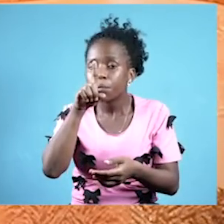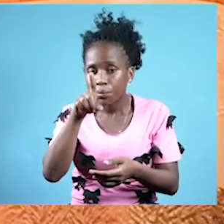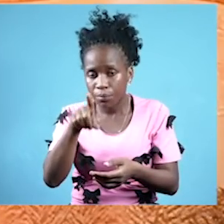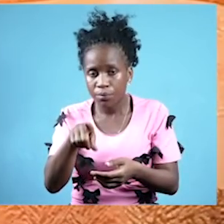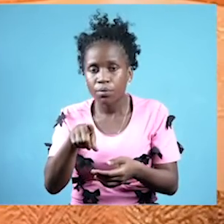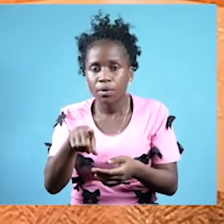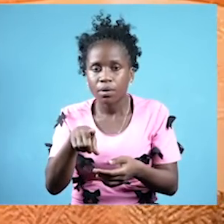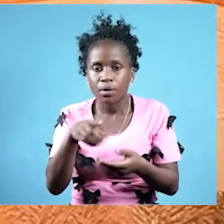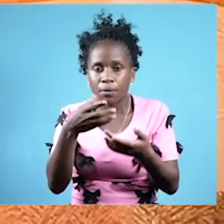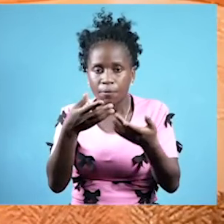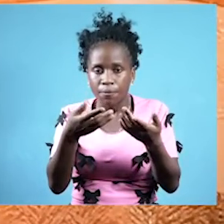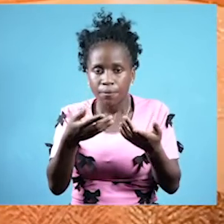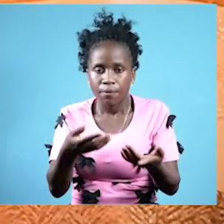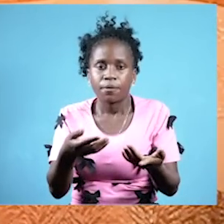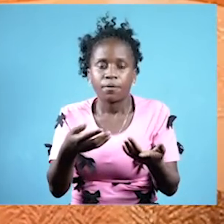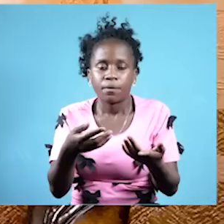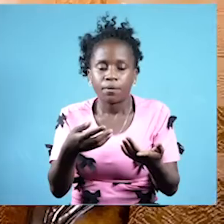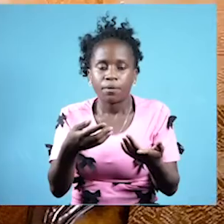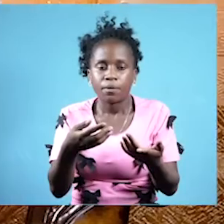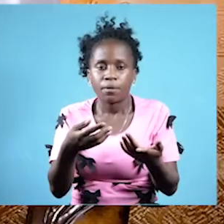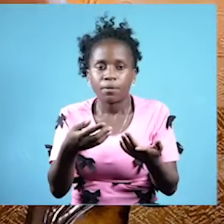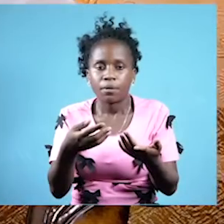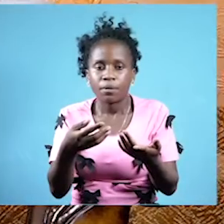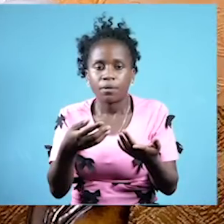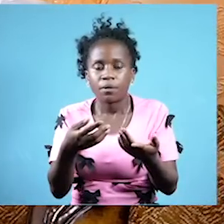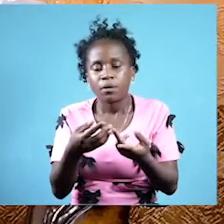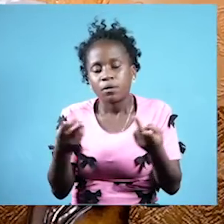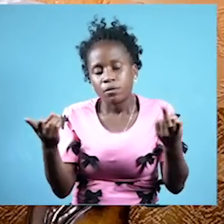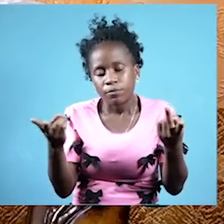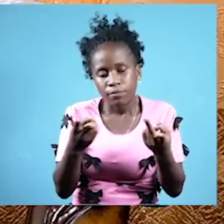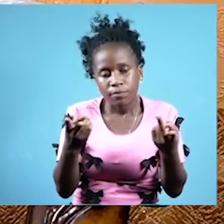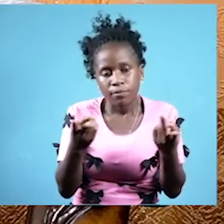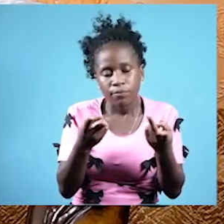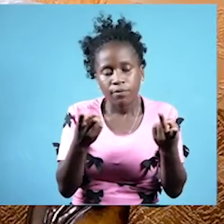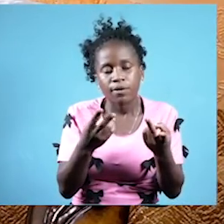ilikuwa munasaba na yale niliyokuwa namueleza. Kwambia wewe